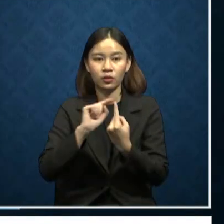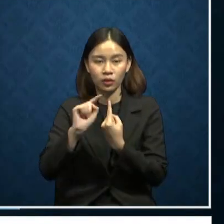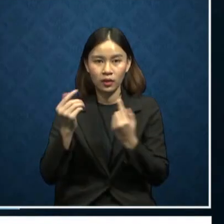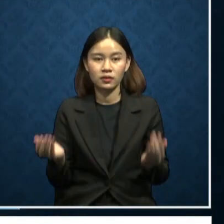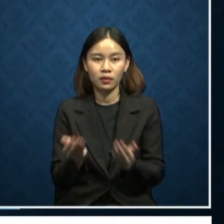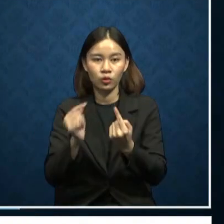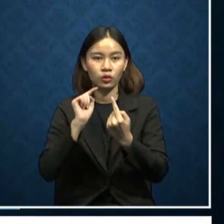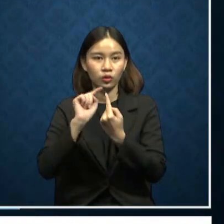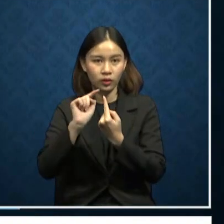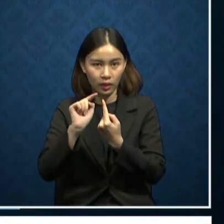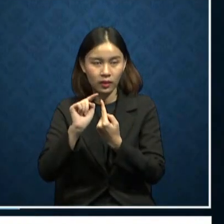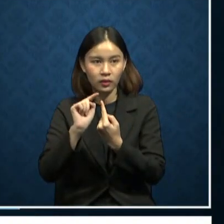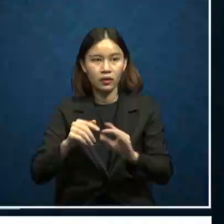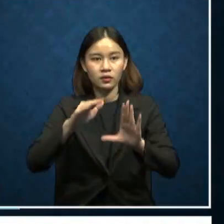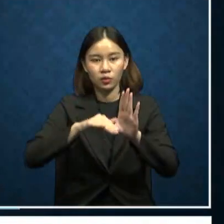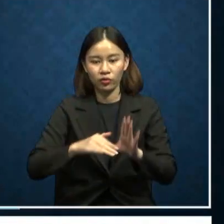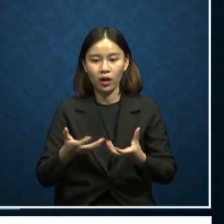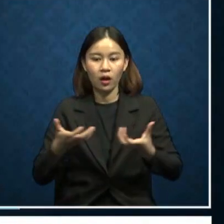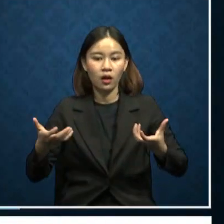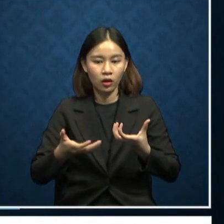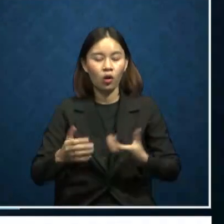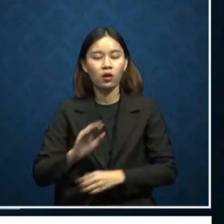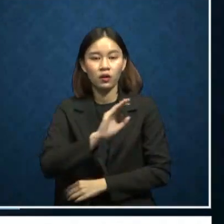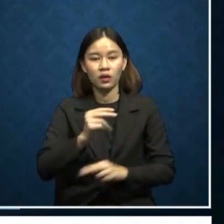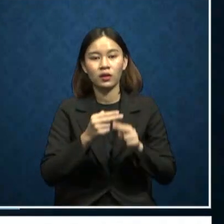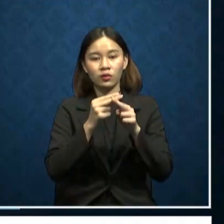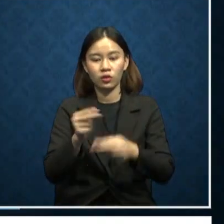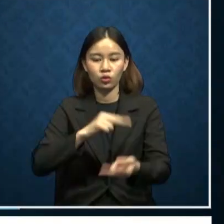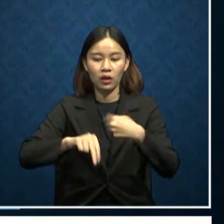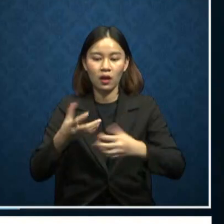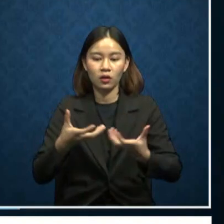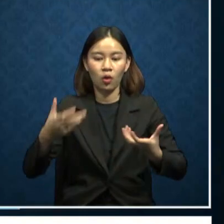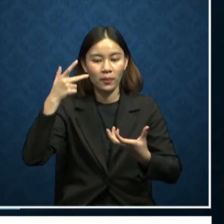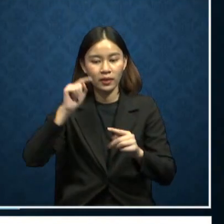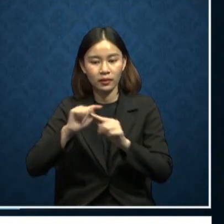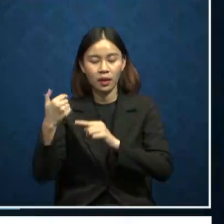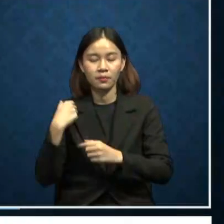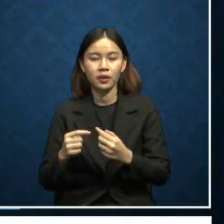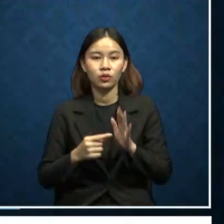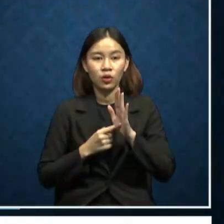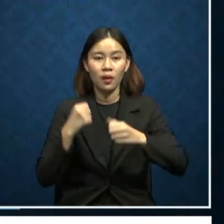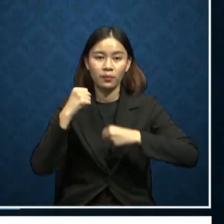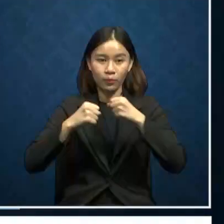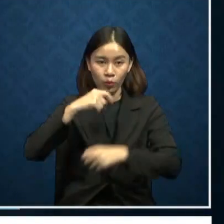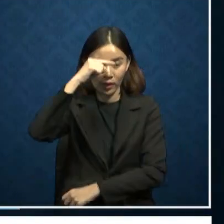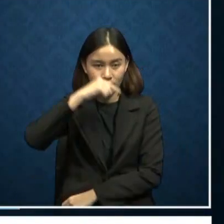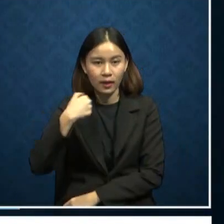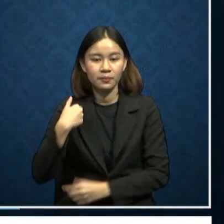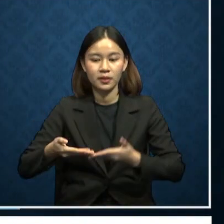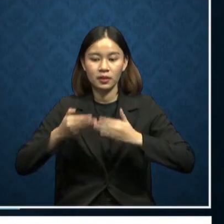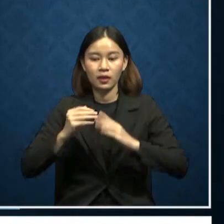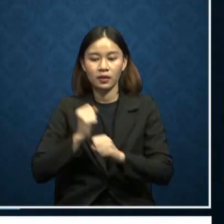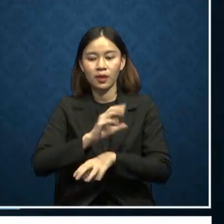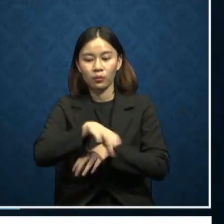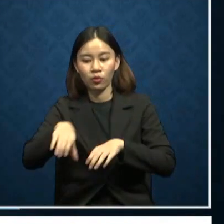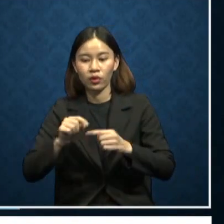ผลักดันเร่งรัดการขึ้นทะเบียนทรัพย์สินทางปัญญานะคะเพื่อคุ้มครองทรัพย์สินทางปัญญาอาธิมวยไทยค่ะมีการจัดตั้งหน่วยงานองค์